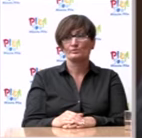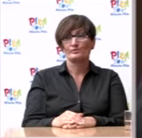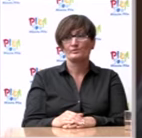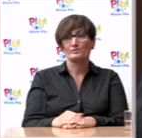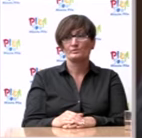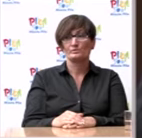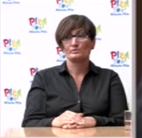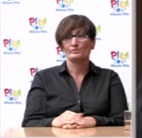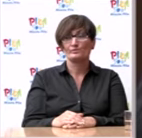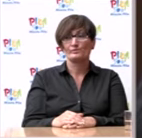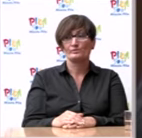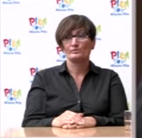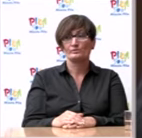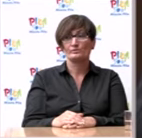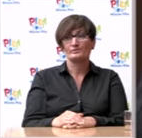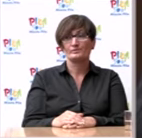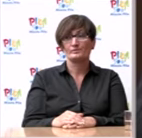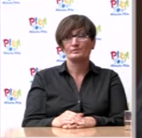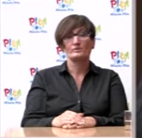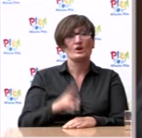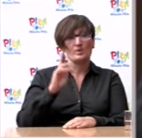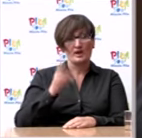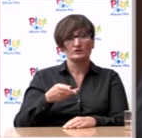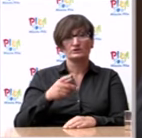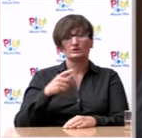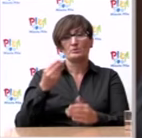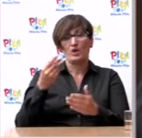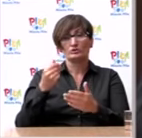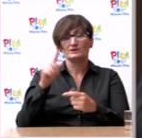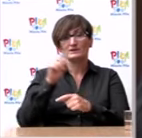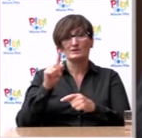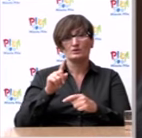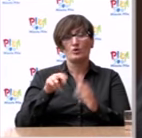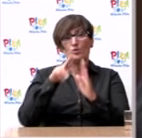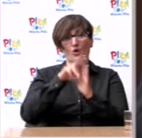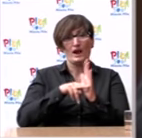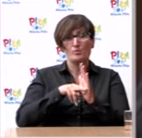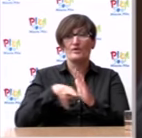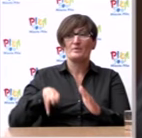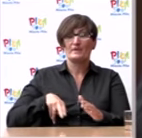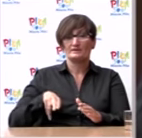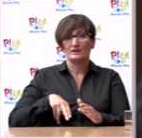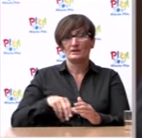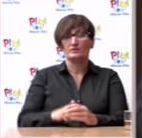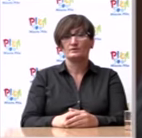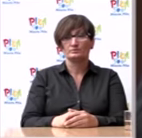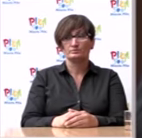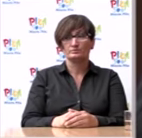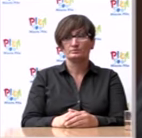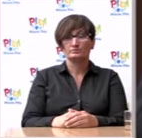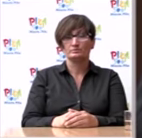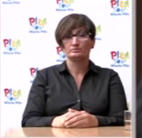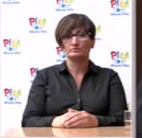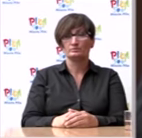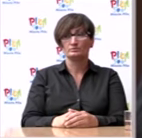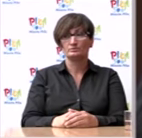inwestycję środków zewnętrznych z programów ministerialnych. Myślę, że tak jak pan przewodniczący powiedział, dzisiaj